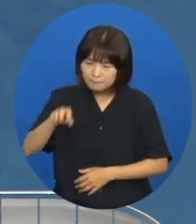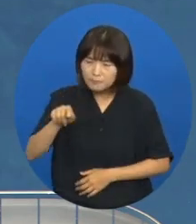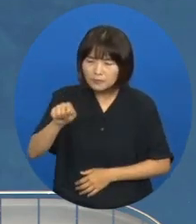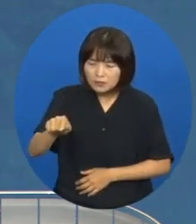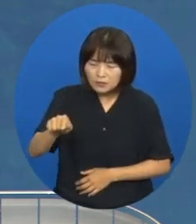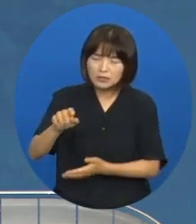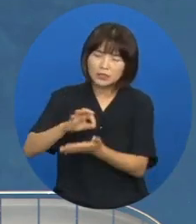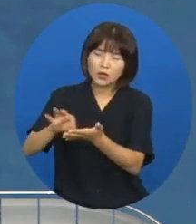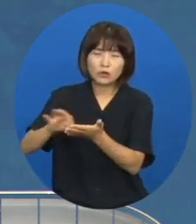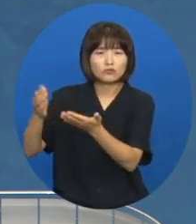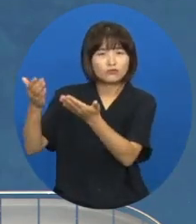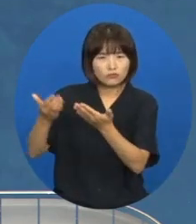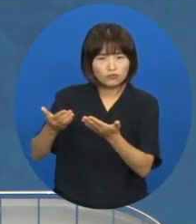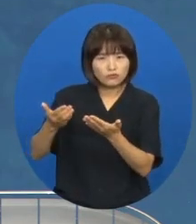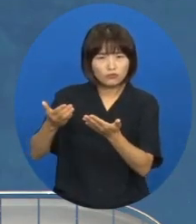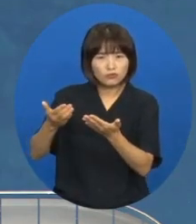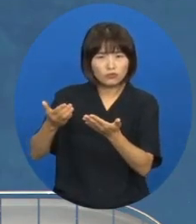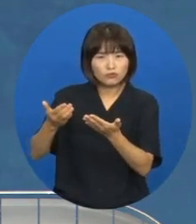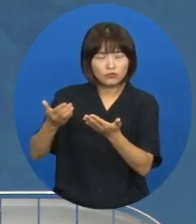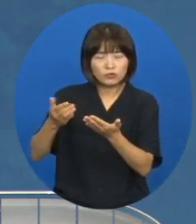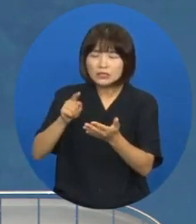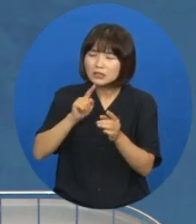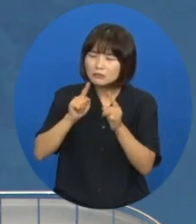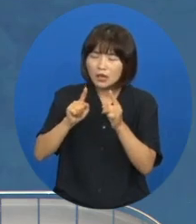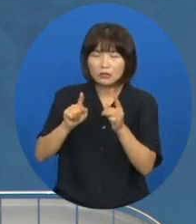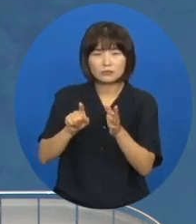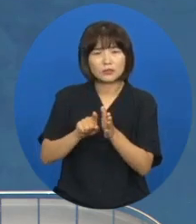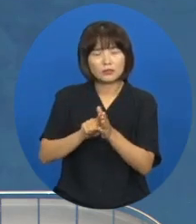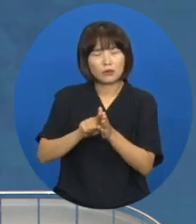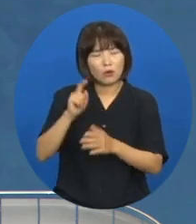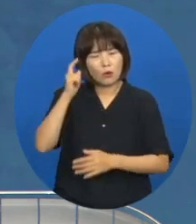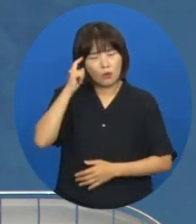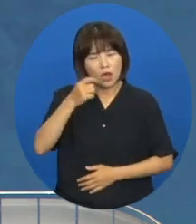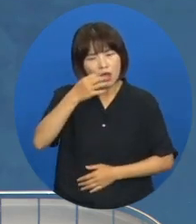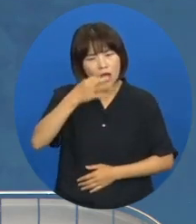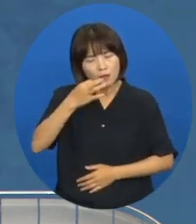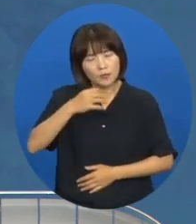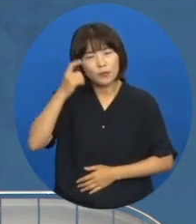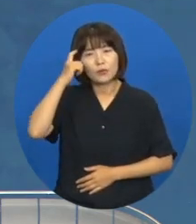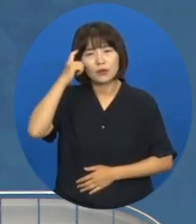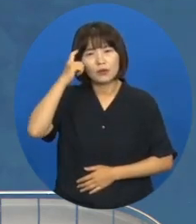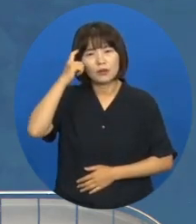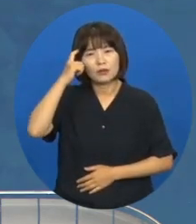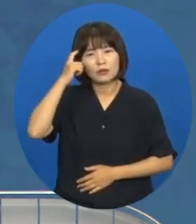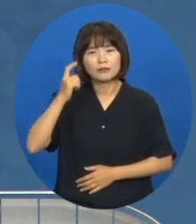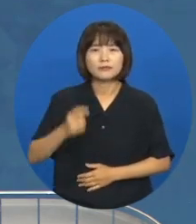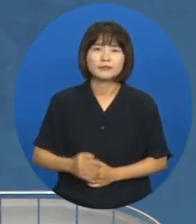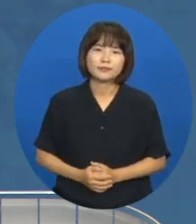것을 쓰신다는데 그 말씀을 믿는 게 왜 그렇게 힘들죠?